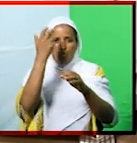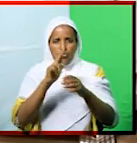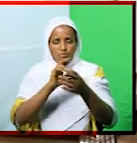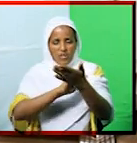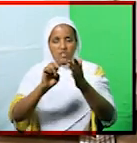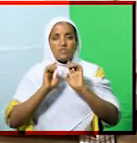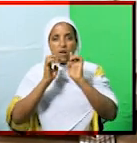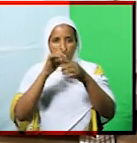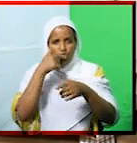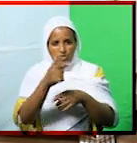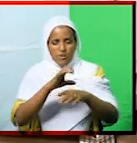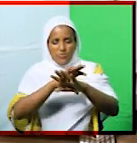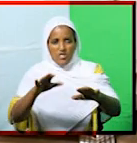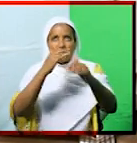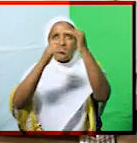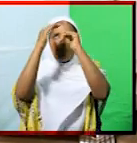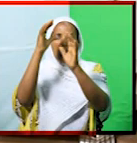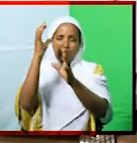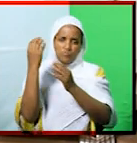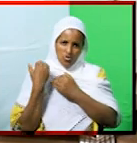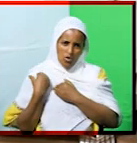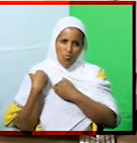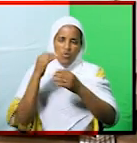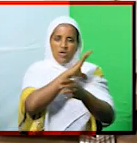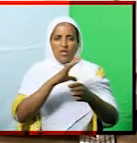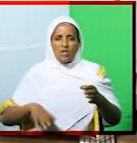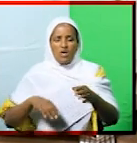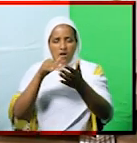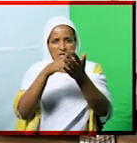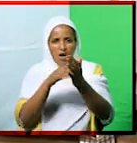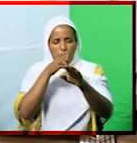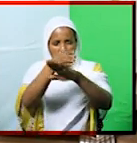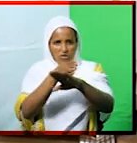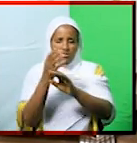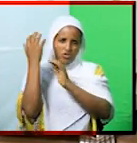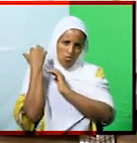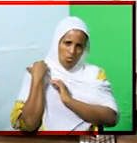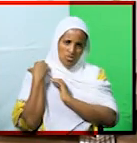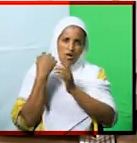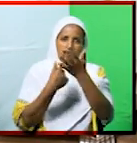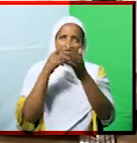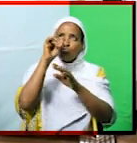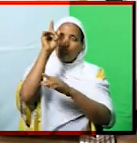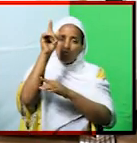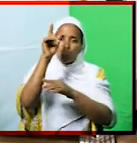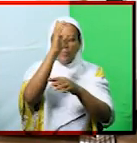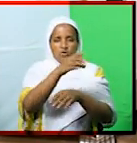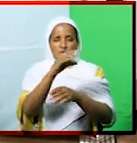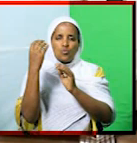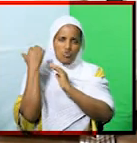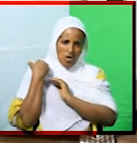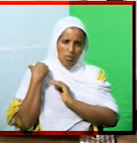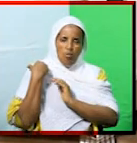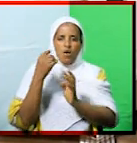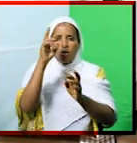ህው ዘውቱ ምስጢር ህው፣ የእሱ የመሰቀሉ ነገር ህው ነው። ምንድን ነው ህው ማለት? አንደኛ አንዱን አካል አንድ